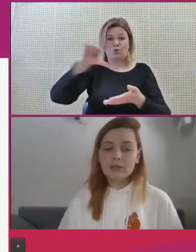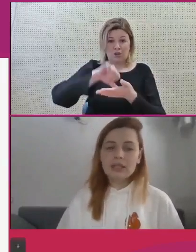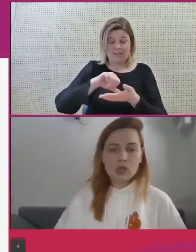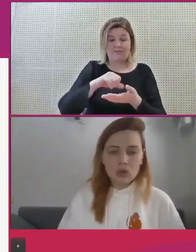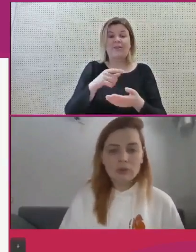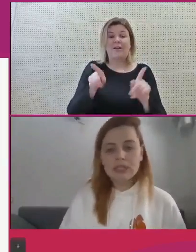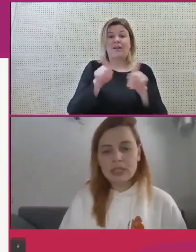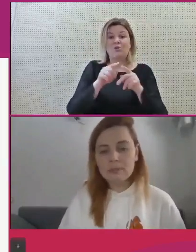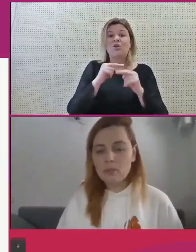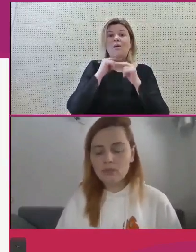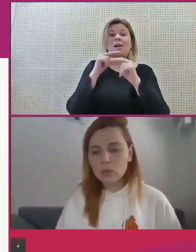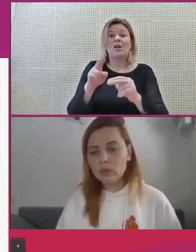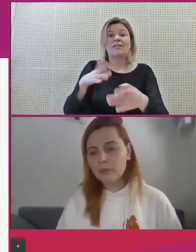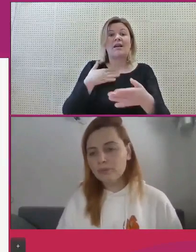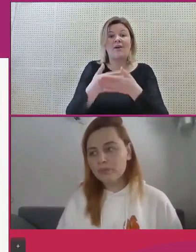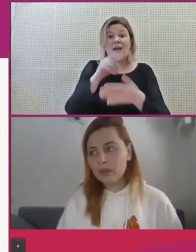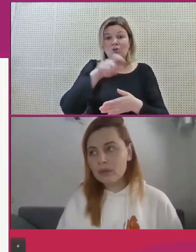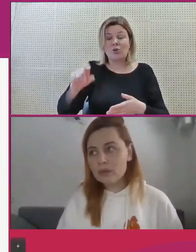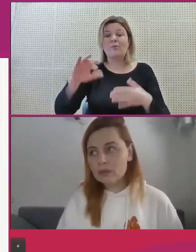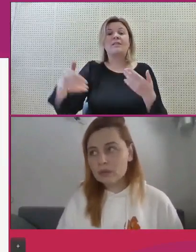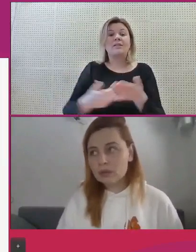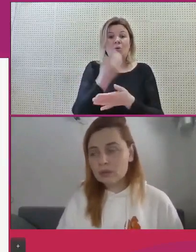приходить к ним и с новыми идеями по поводу